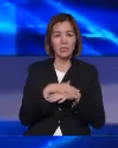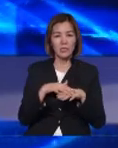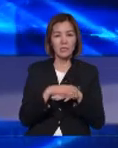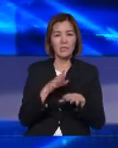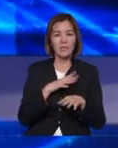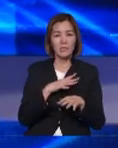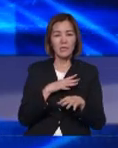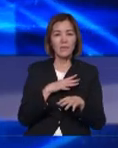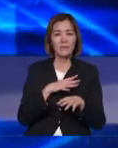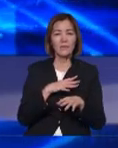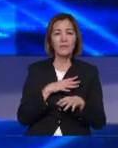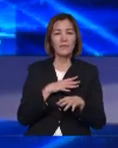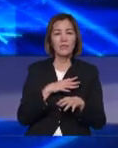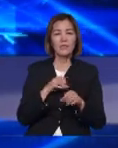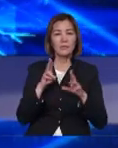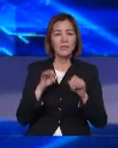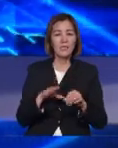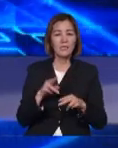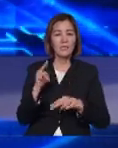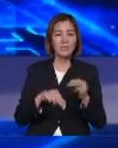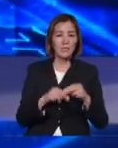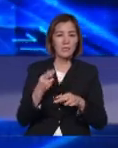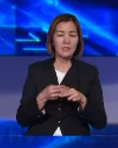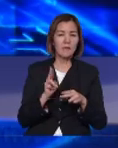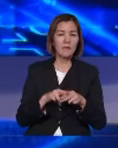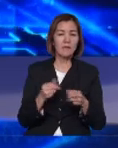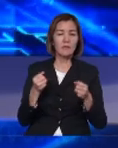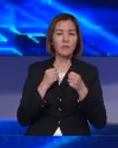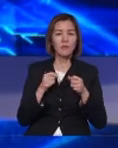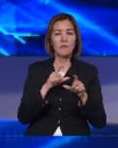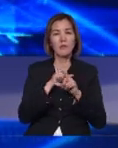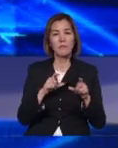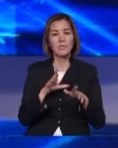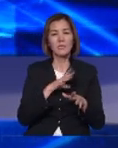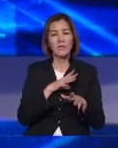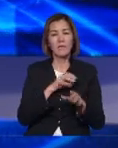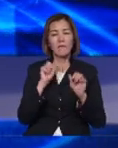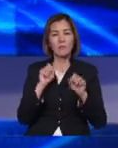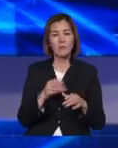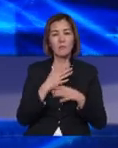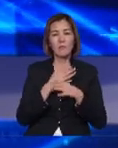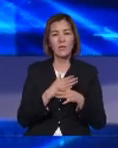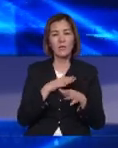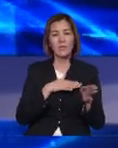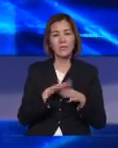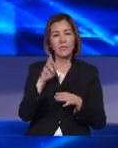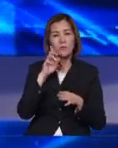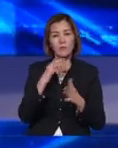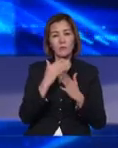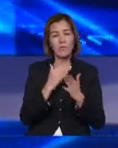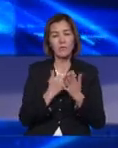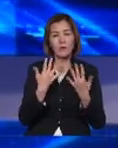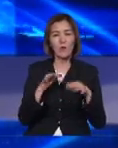жителей населенного пункта. Причем, как отмечают специалисты, строительство этого спортивного объекта стало возможным благодаря